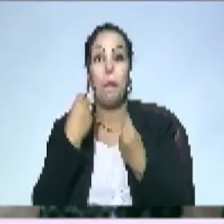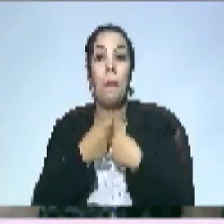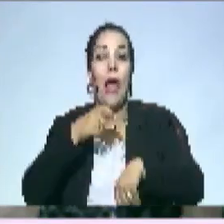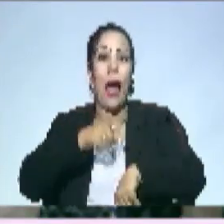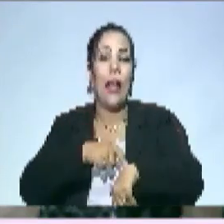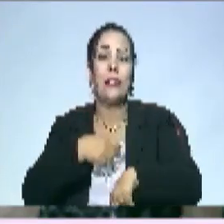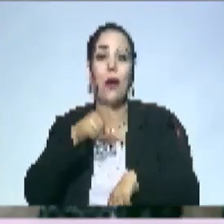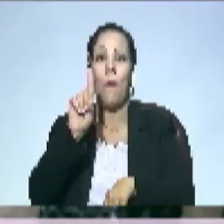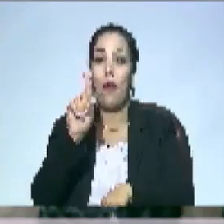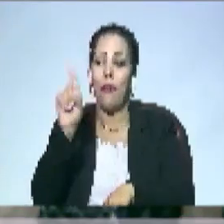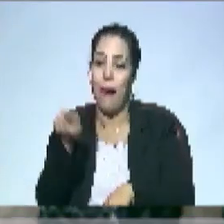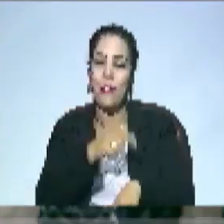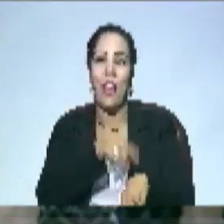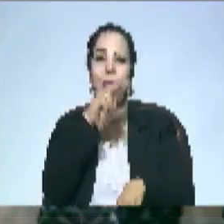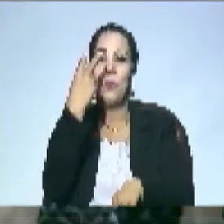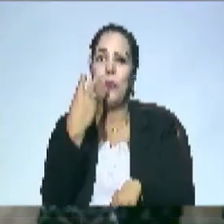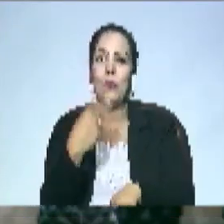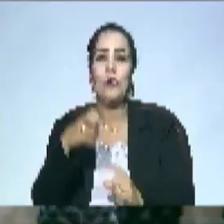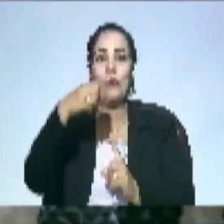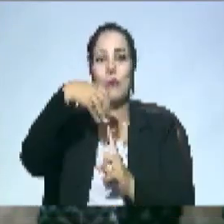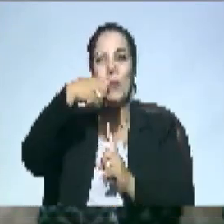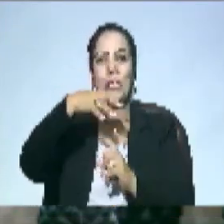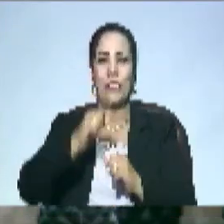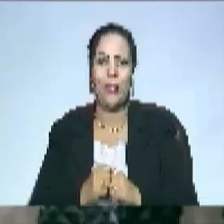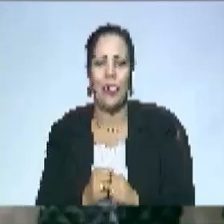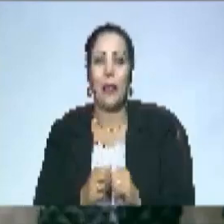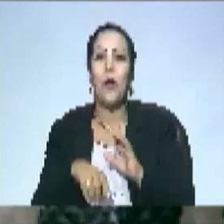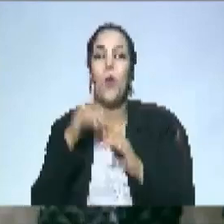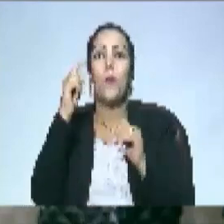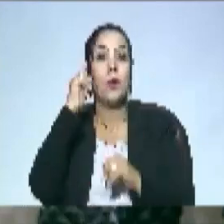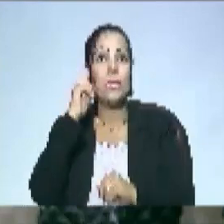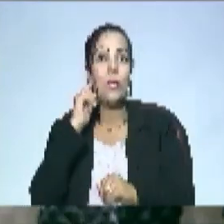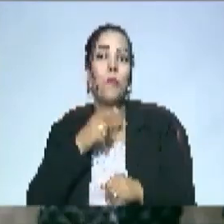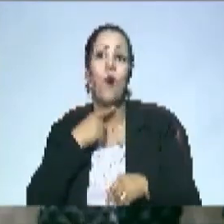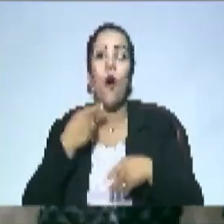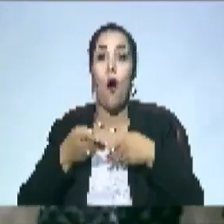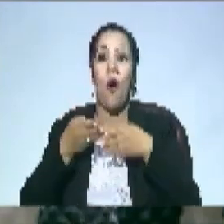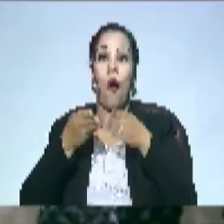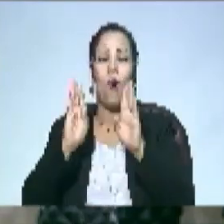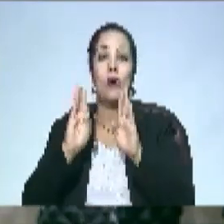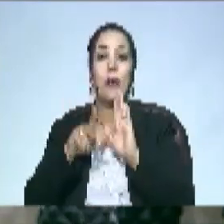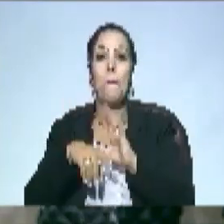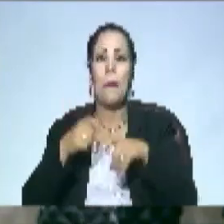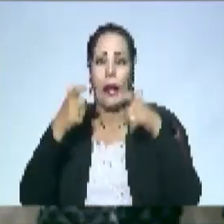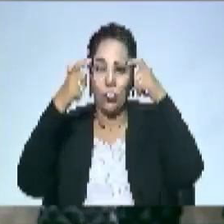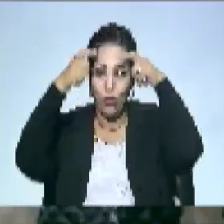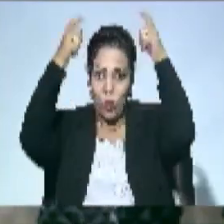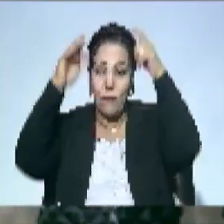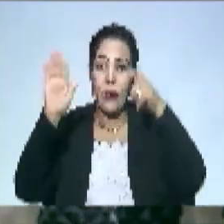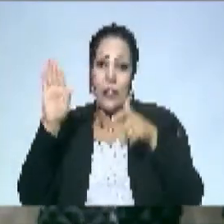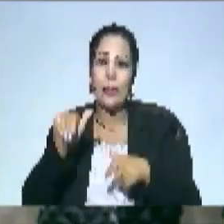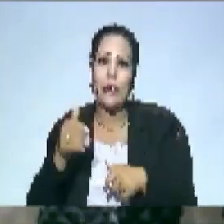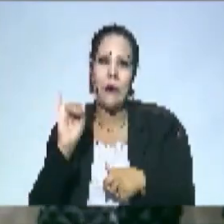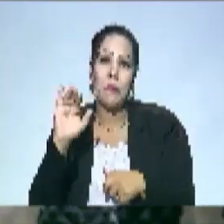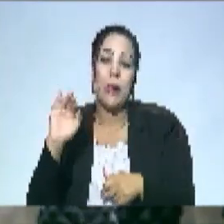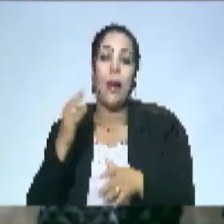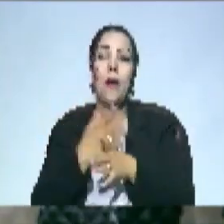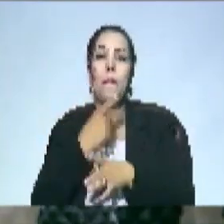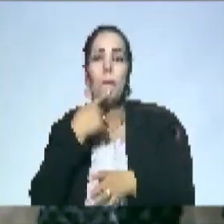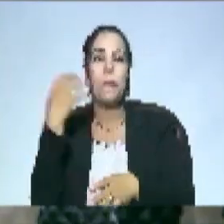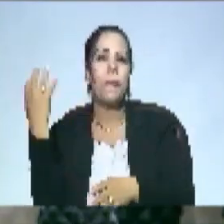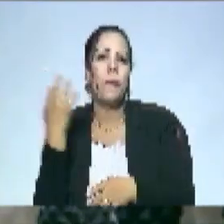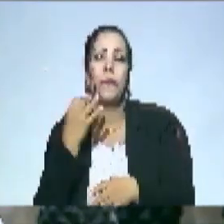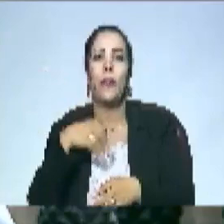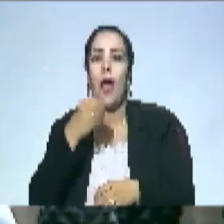1 للساعة 2:30 على الهواء مباشرة. يوم السبت خاص بالشيف سامح صبحي بيعمل لحضراتكم فيه أشهى وأطيب